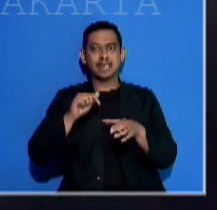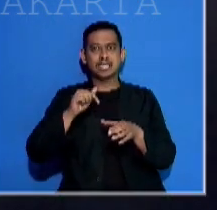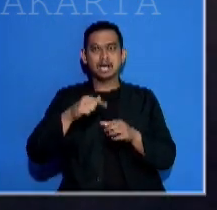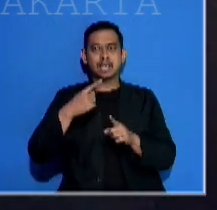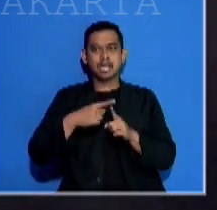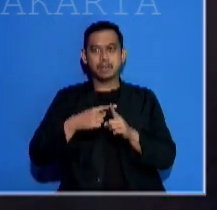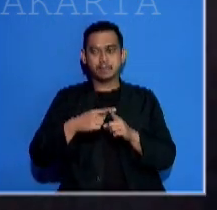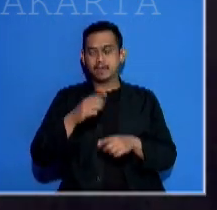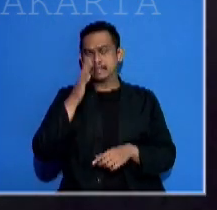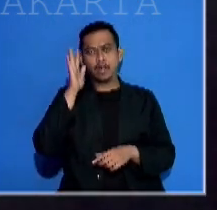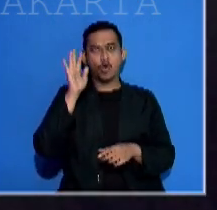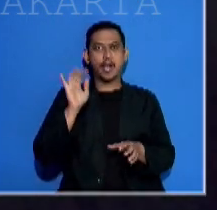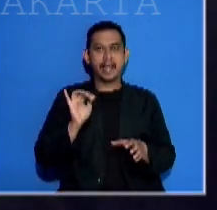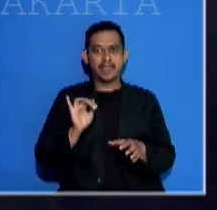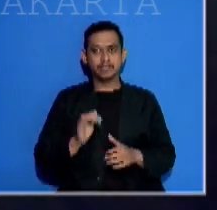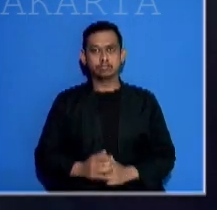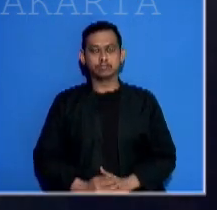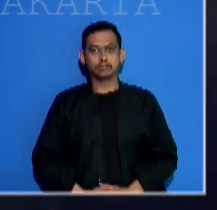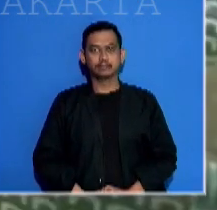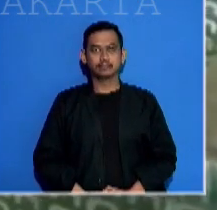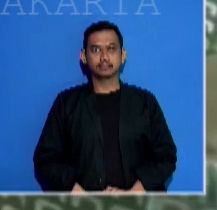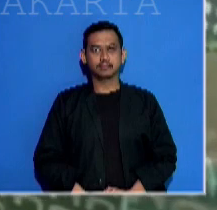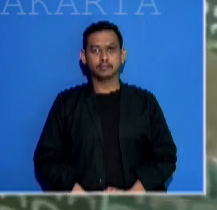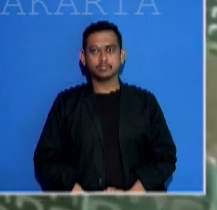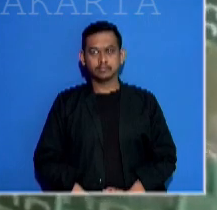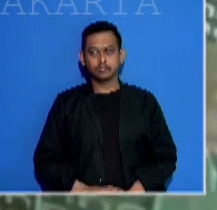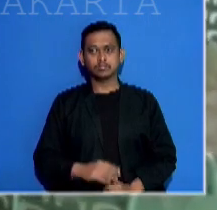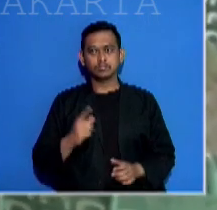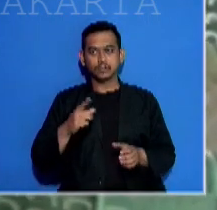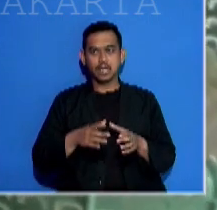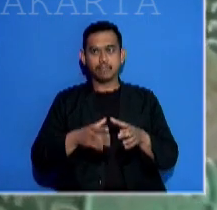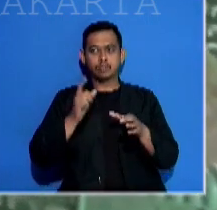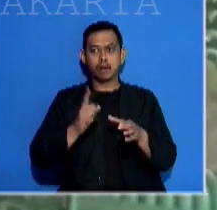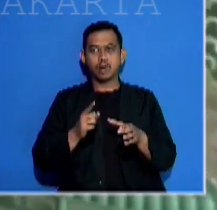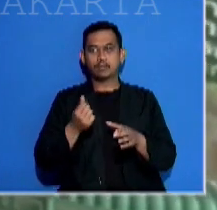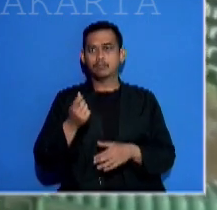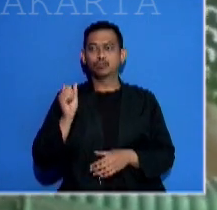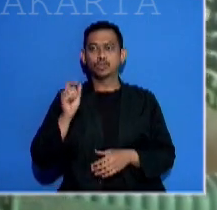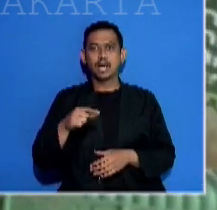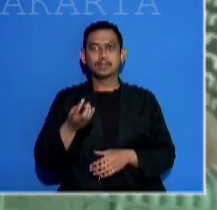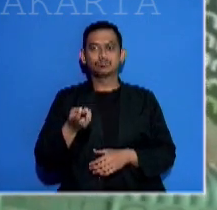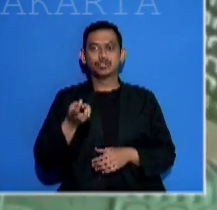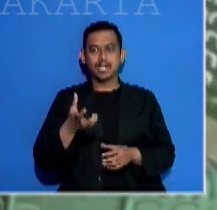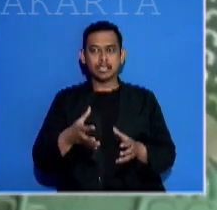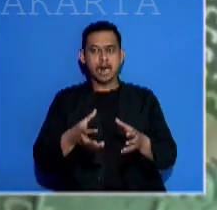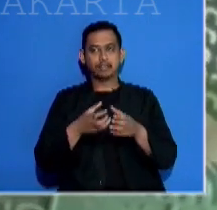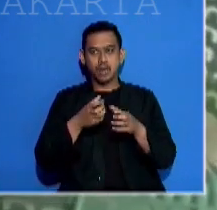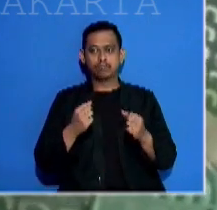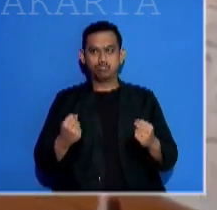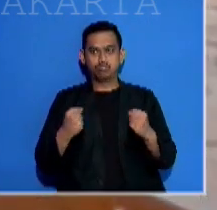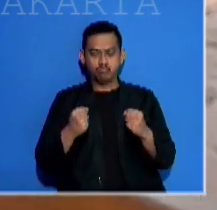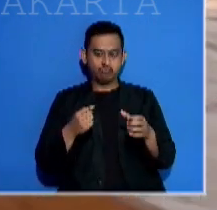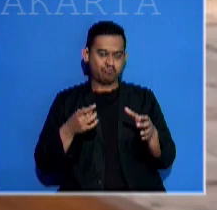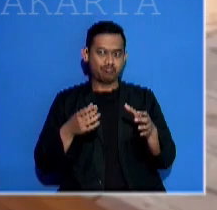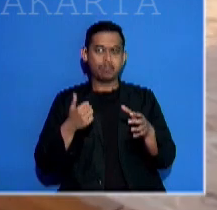keunikan dari soto bumbung ini. Menurut pedagangnya, bambu diambil karena mudah didapat dan dapat menahan panas lebih lama,